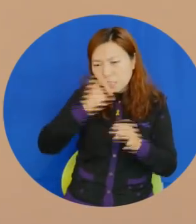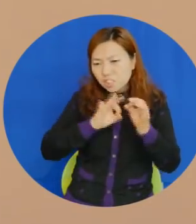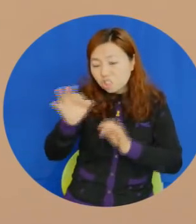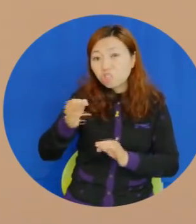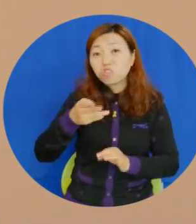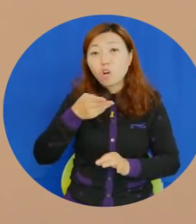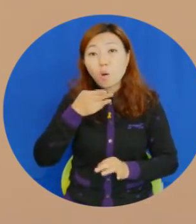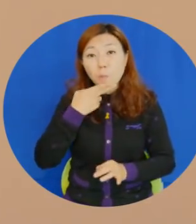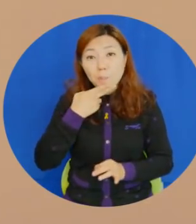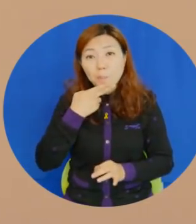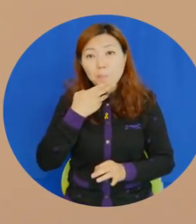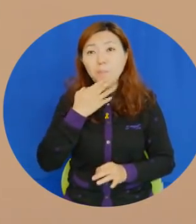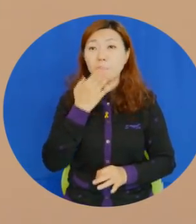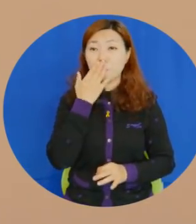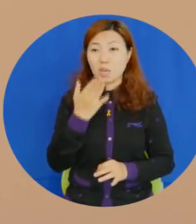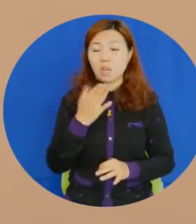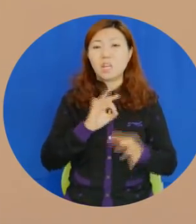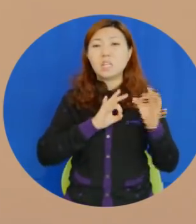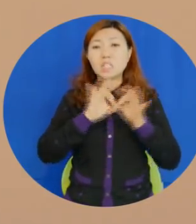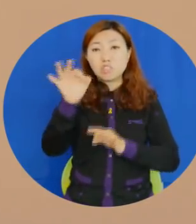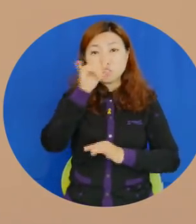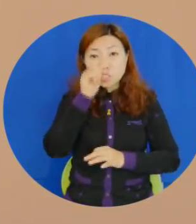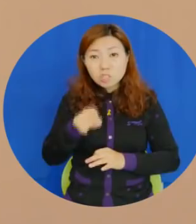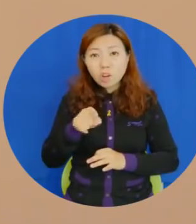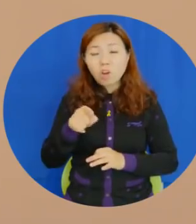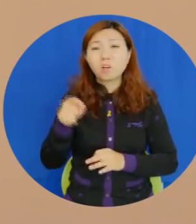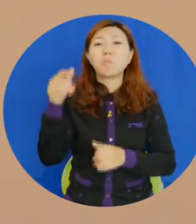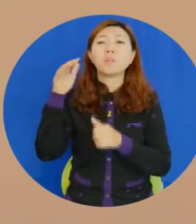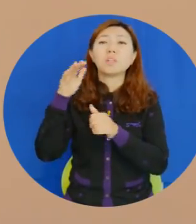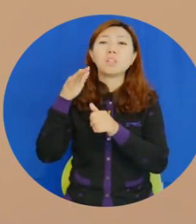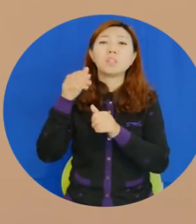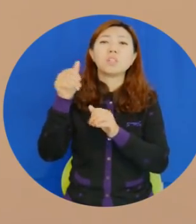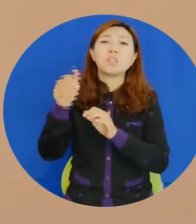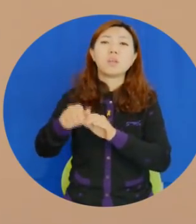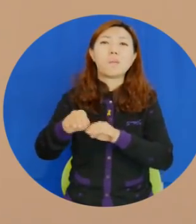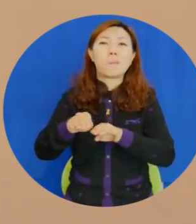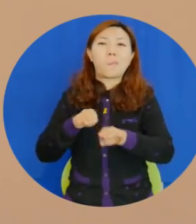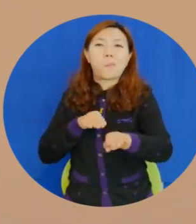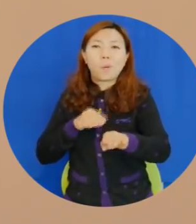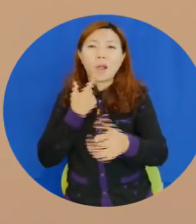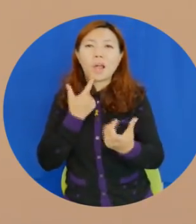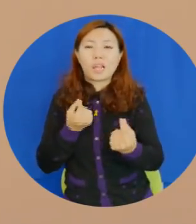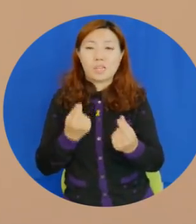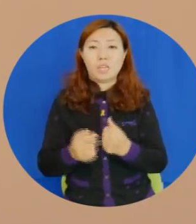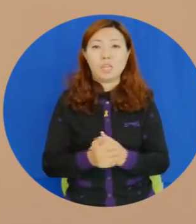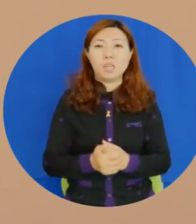모방하는 거는 실수를 안 할 수도 있지. 그래서 실수하면 이건 다 낙오가 되는 거예요.